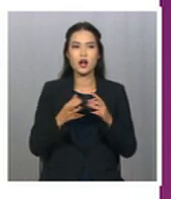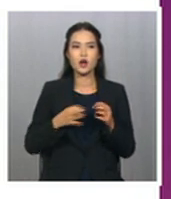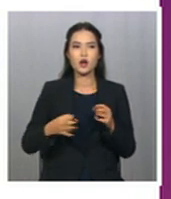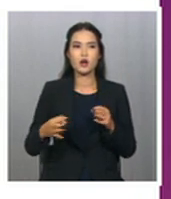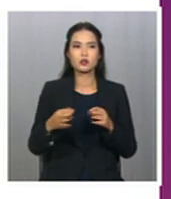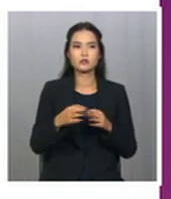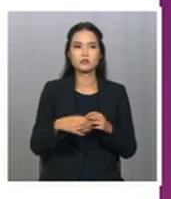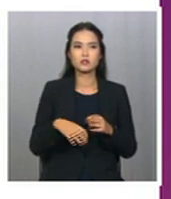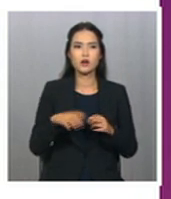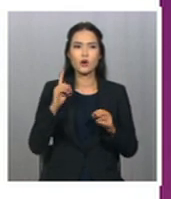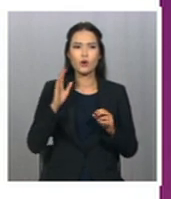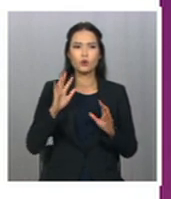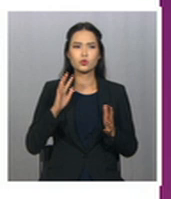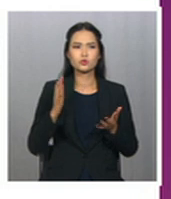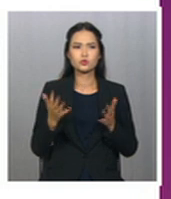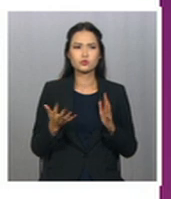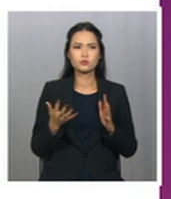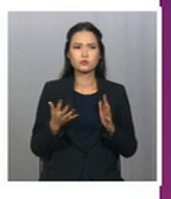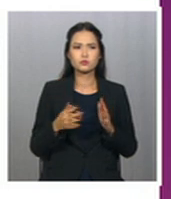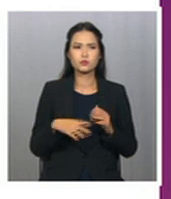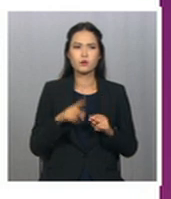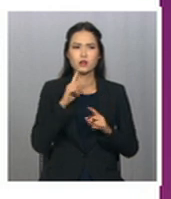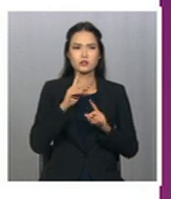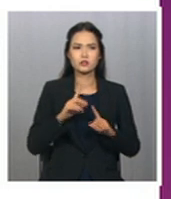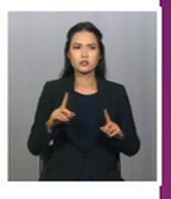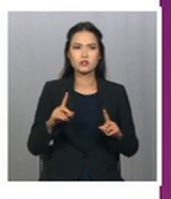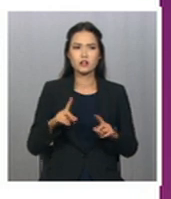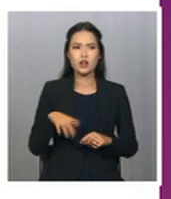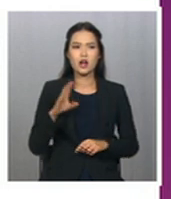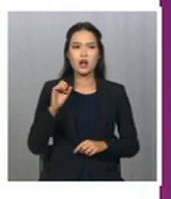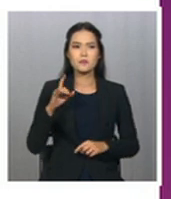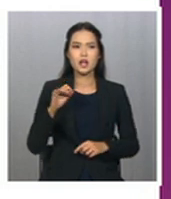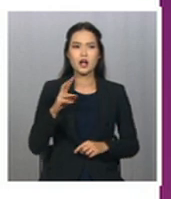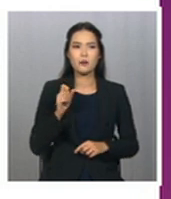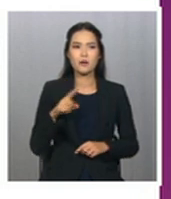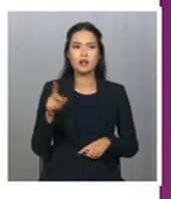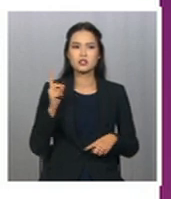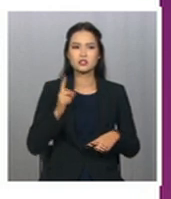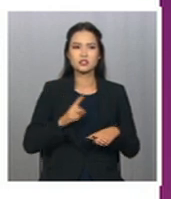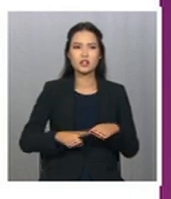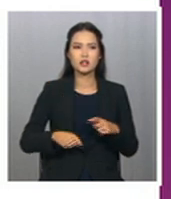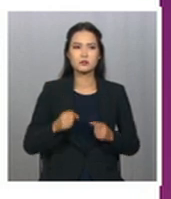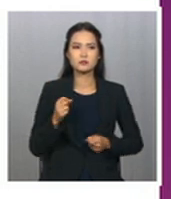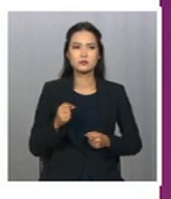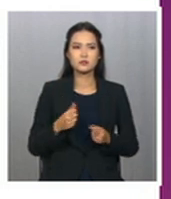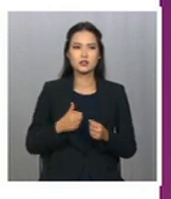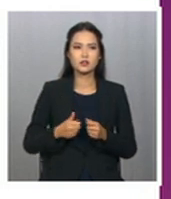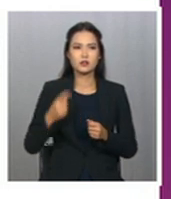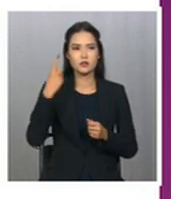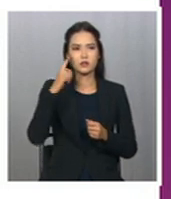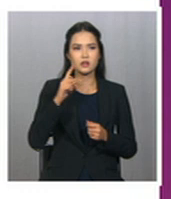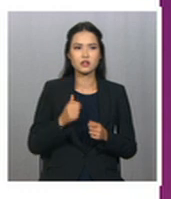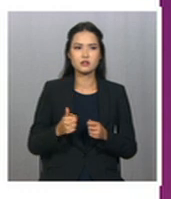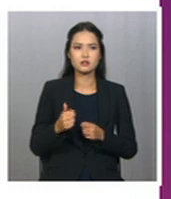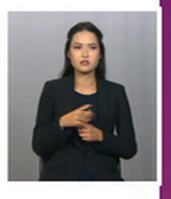сырты ызы шу, қым қуыт. Абдрахман жылдамдай басып, менің алдымды орай